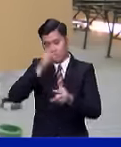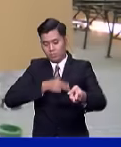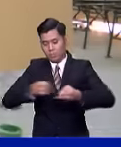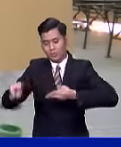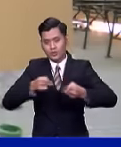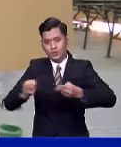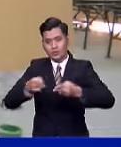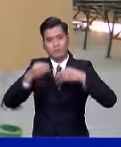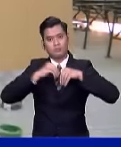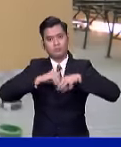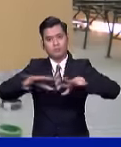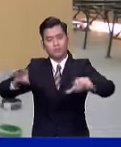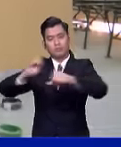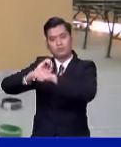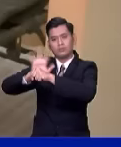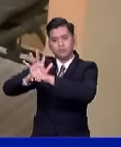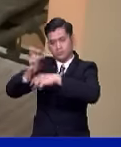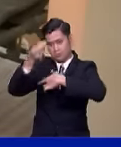COVID-19.